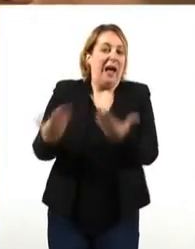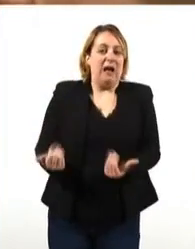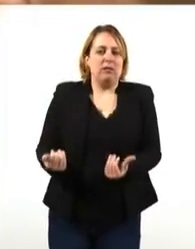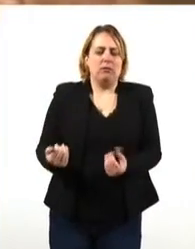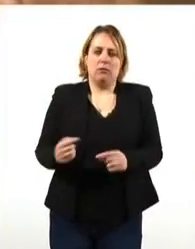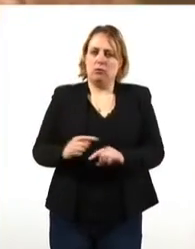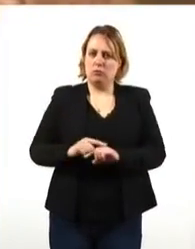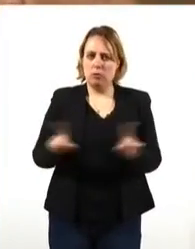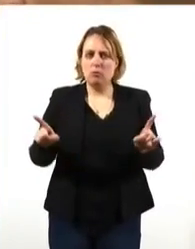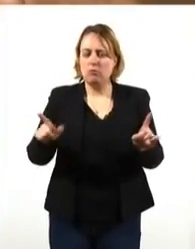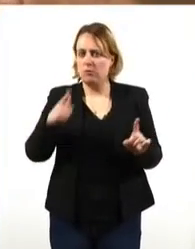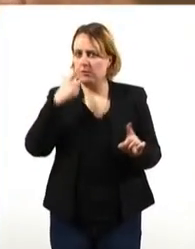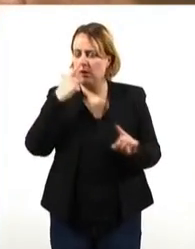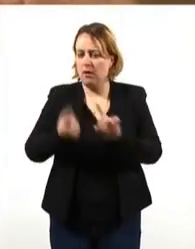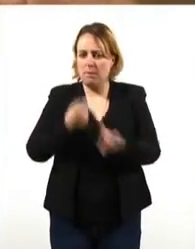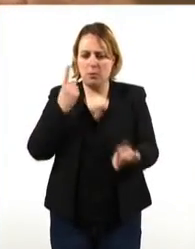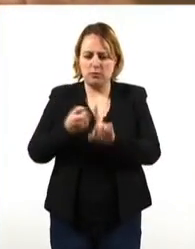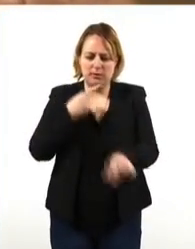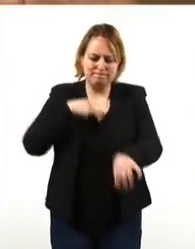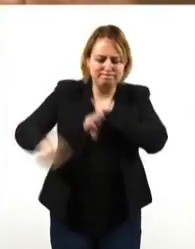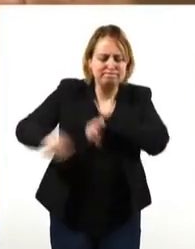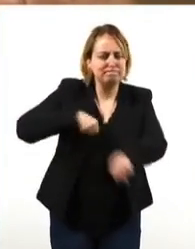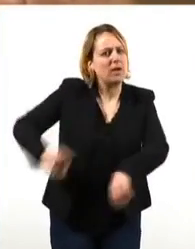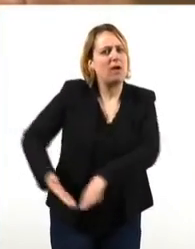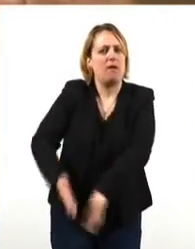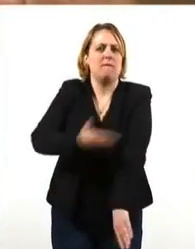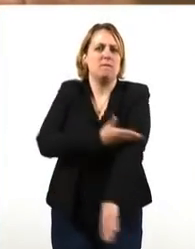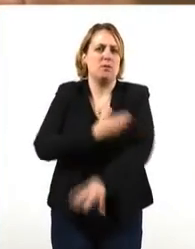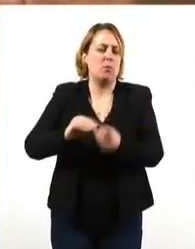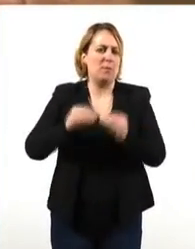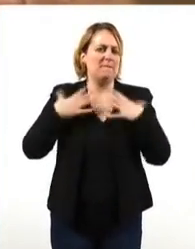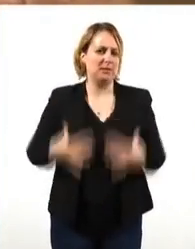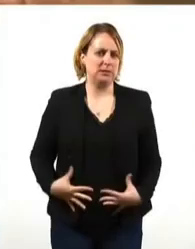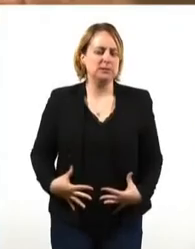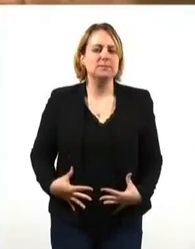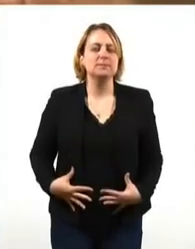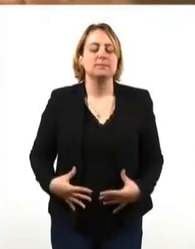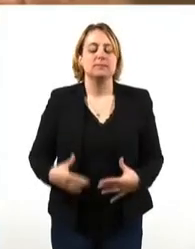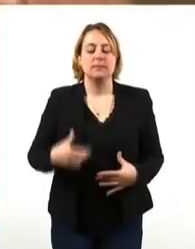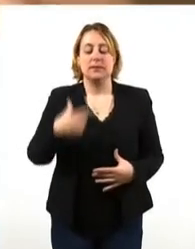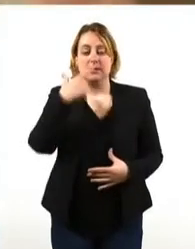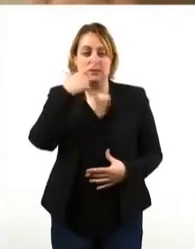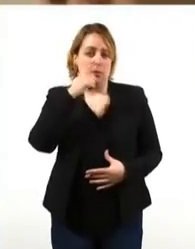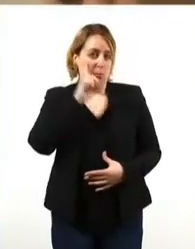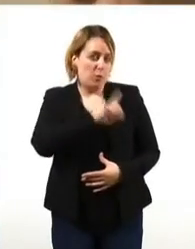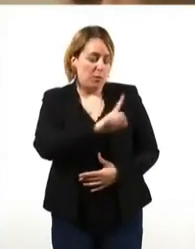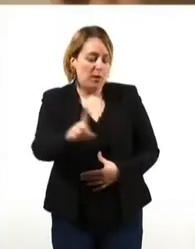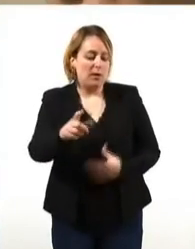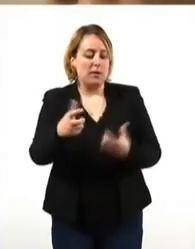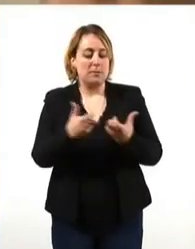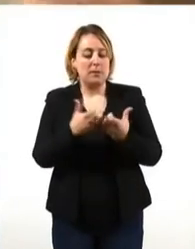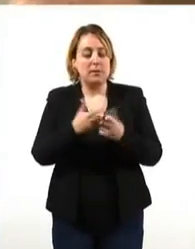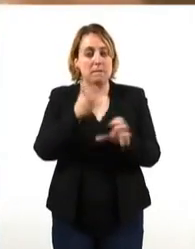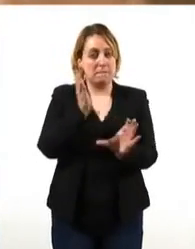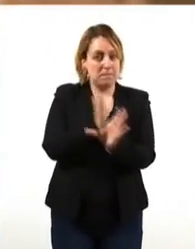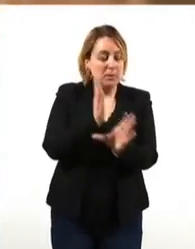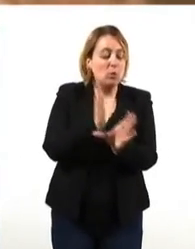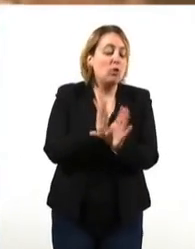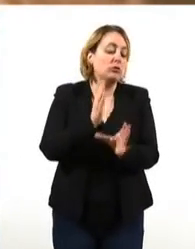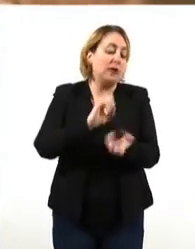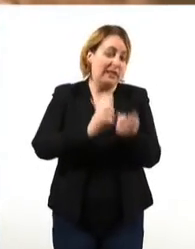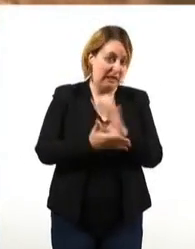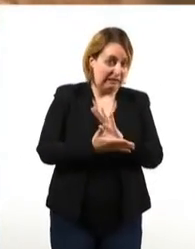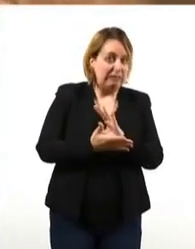mental pour agir. Et je pense que la mise en place de psychologues en ligne, de rendez-vous en